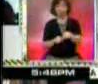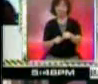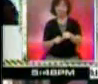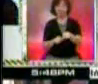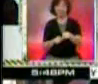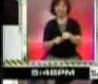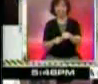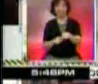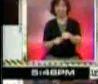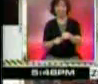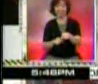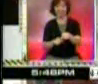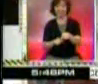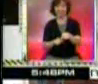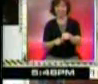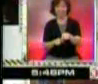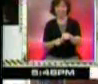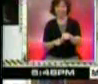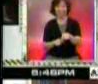helmet. Ang ginawa niya po, sir,